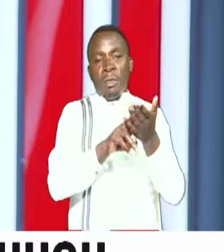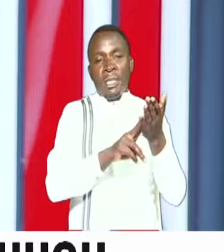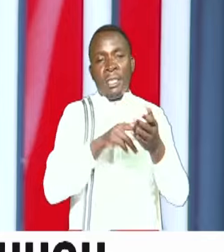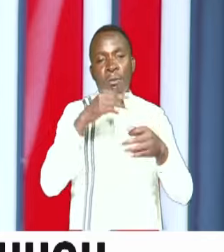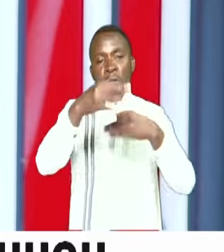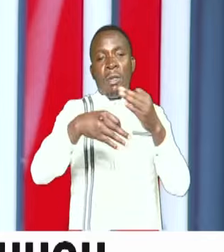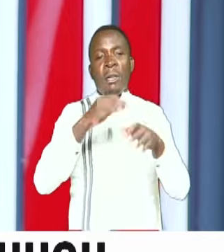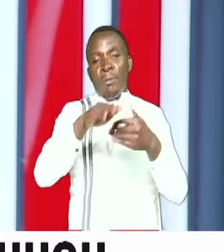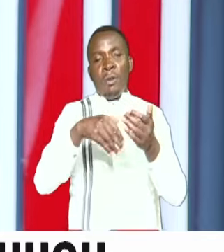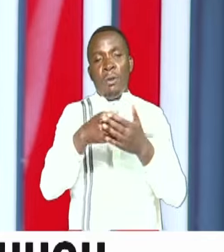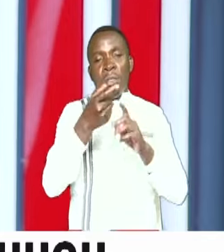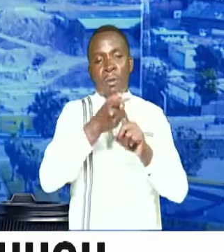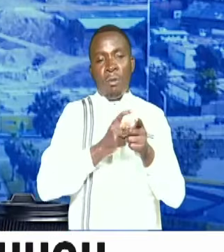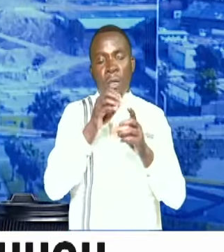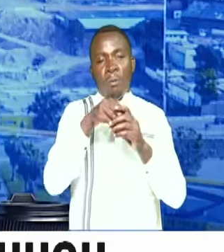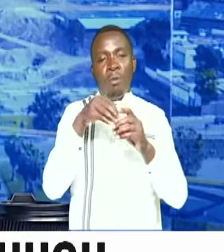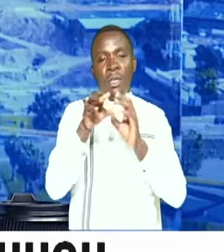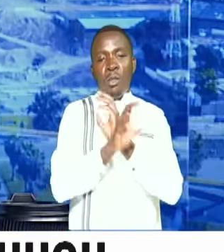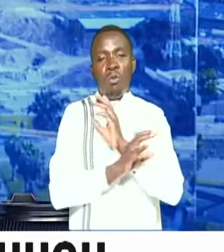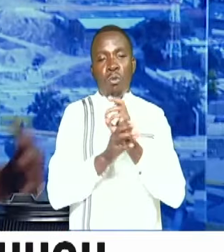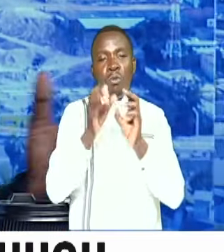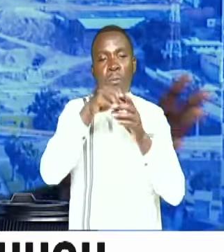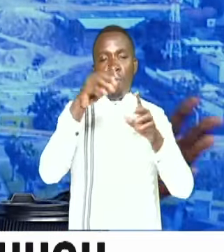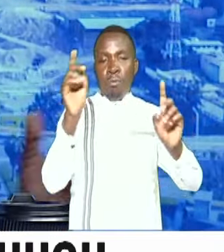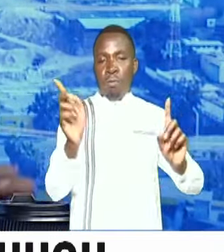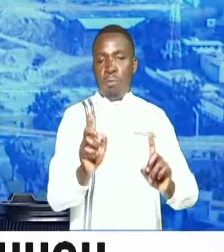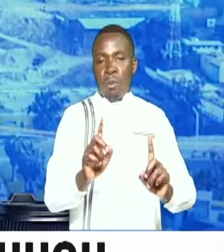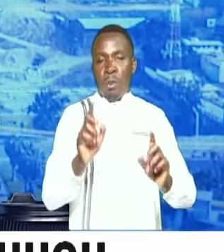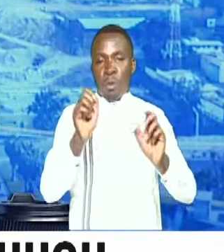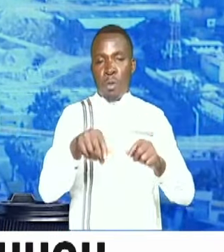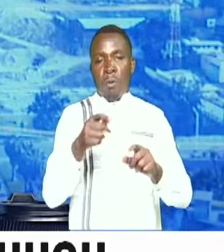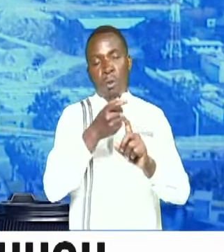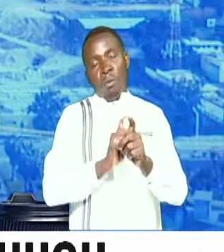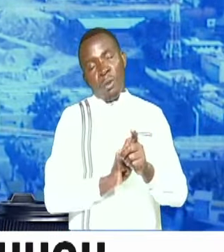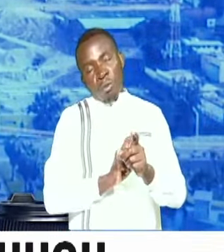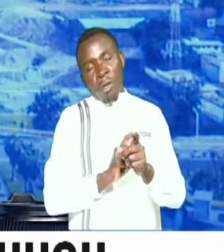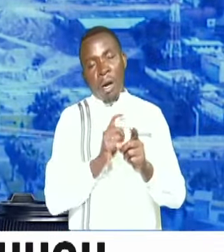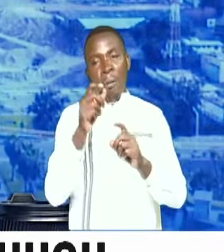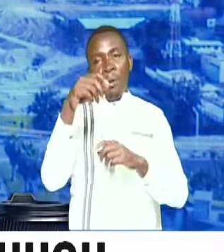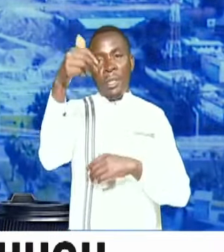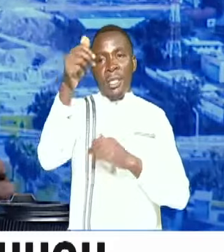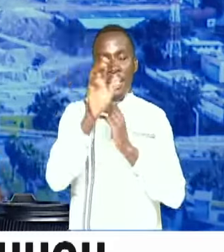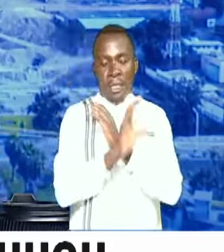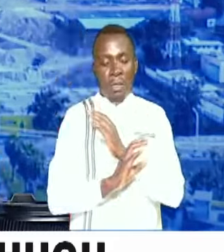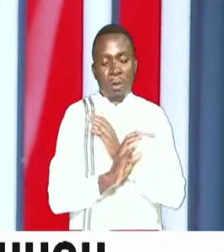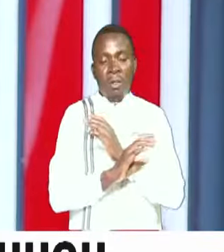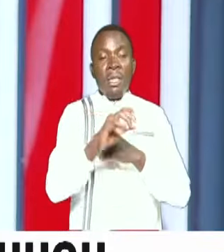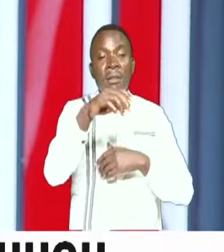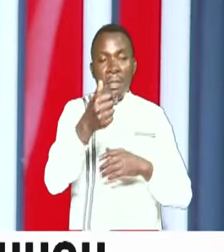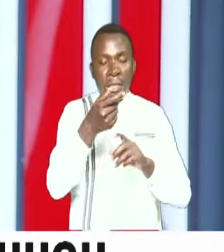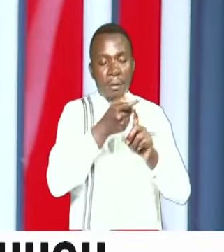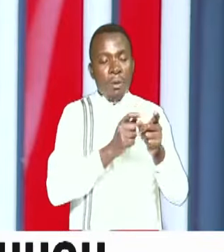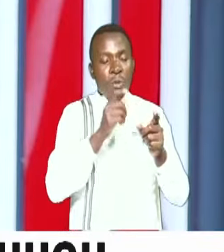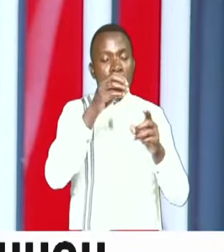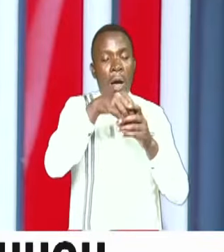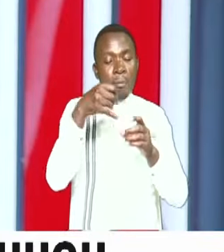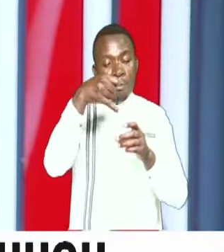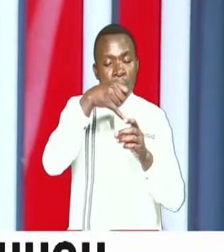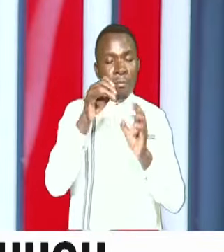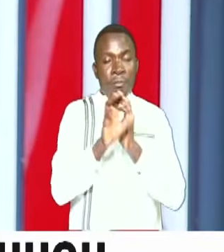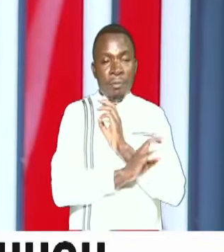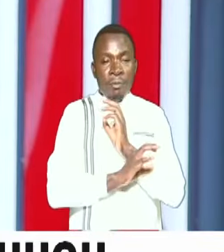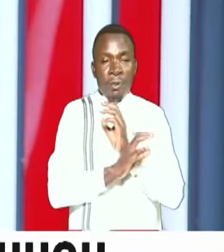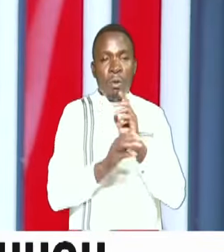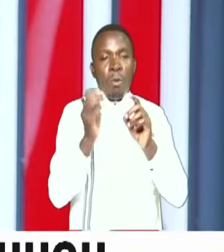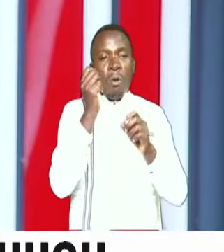byose ubikura mu gihugu urimo ahubwo bimushobora kubikura mu kindi gihugu ibindi ukaba wabikura mu gihugu kandi ugakoramo